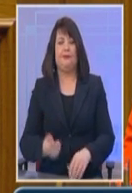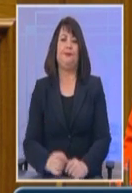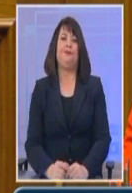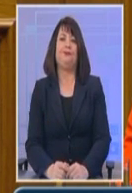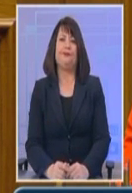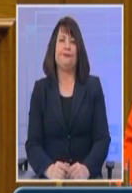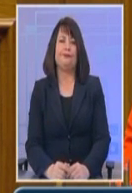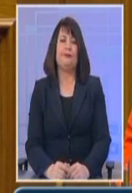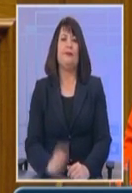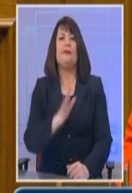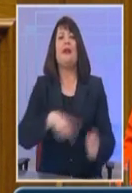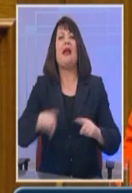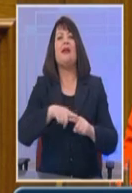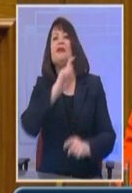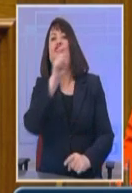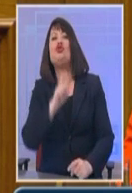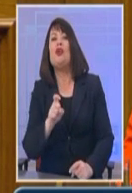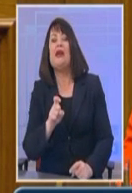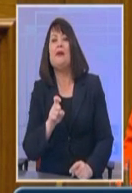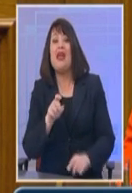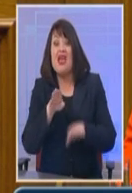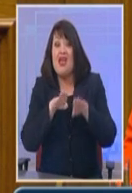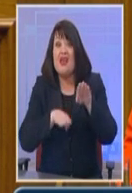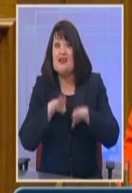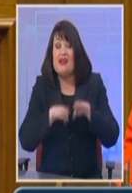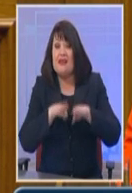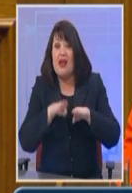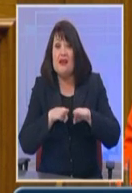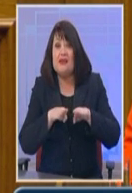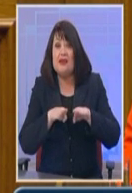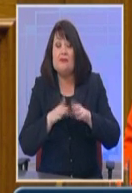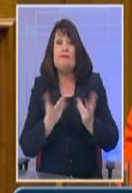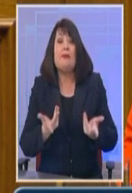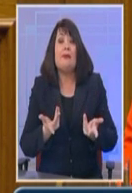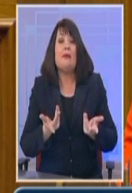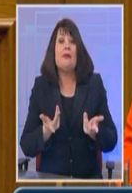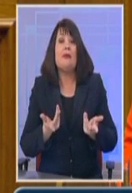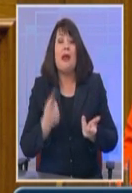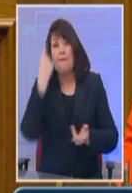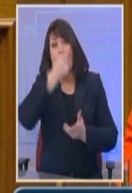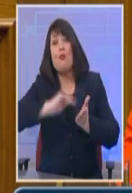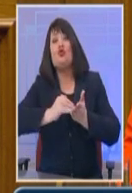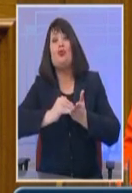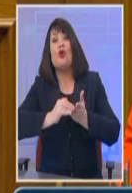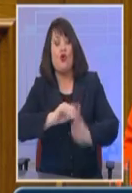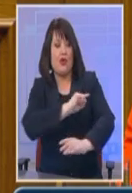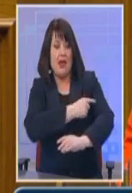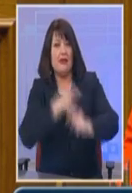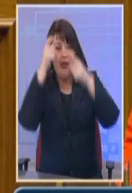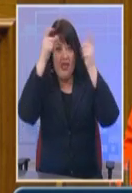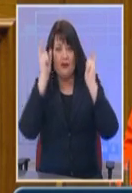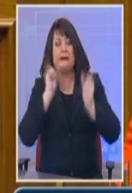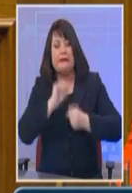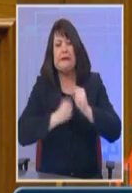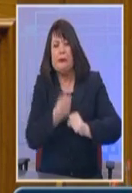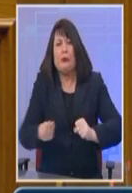Η ζωή των Ελλήνων ασθενών στηρίζεται στις φιλότιμες προσπάθειες του προσωπικού, του ανθρώπινου δυναμικού